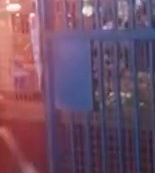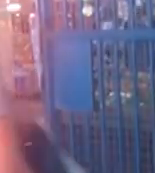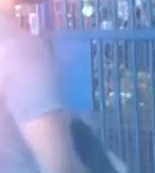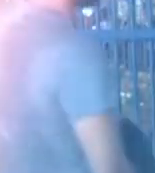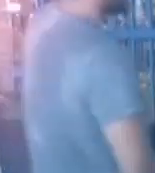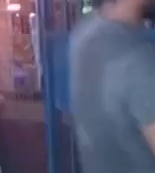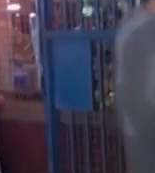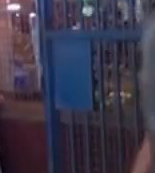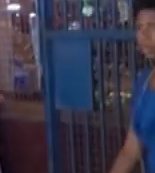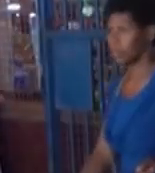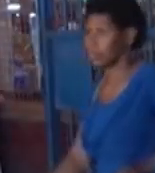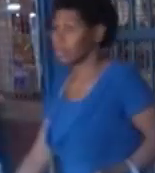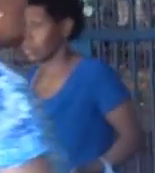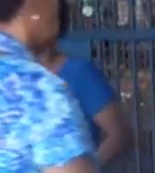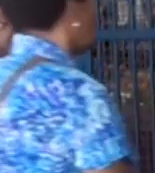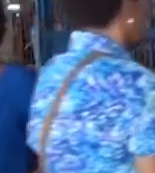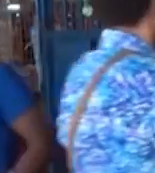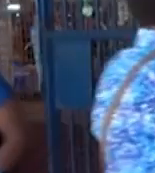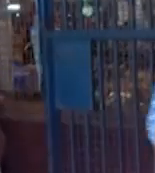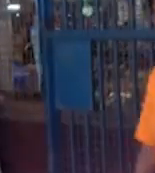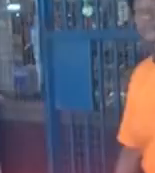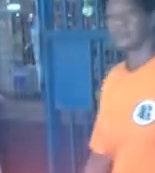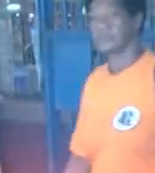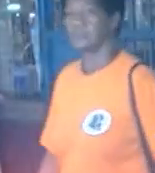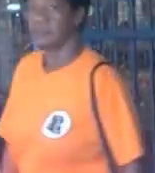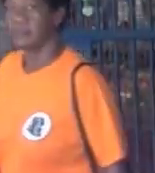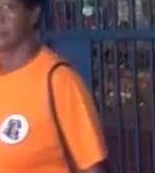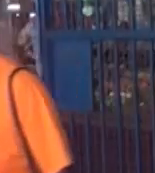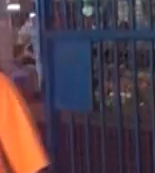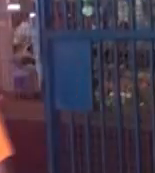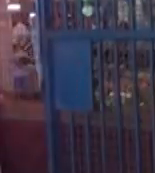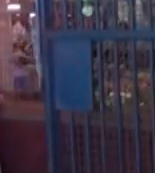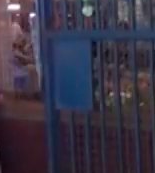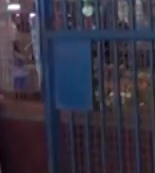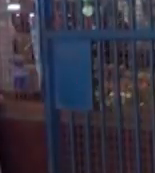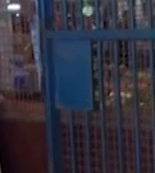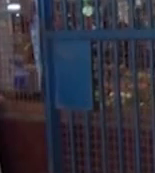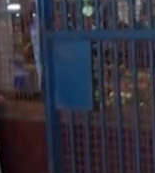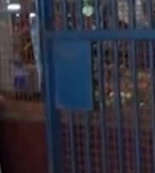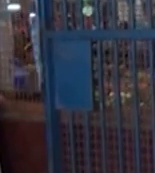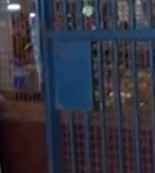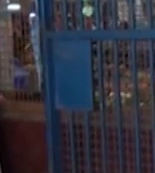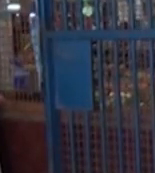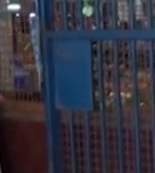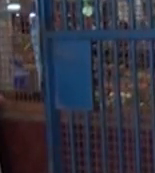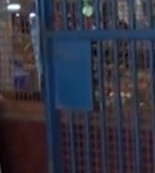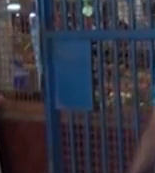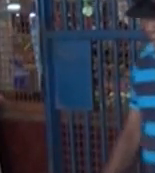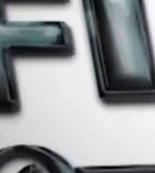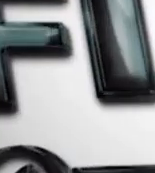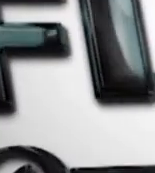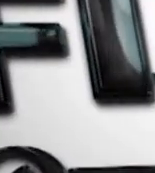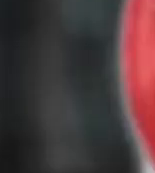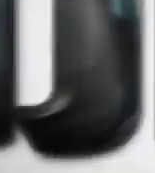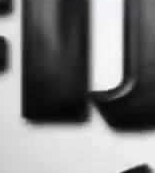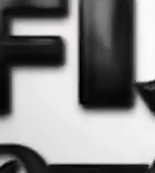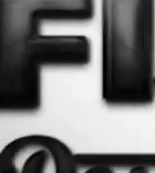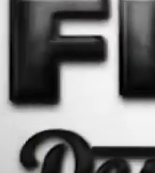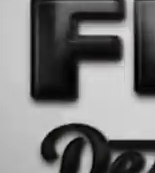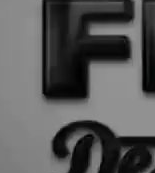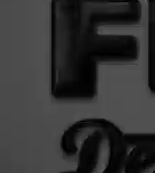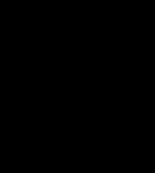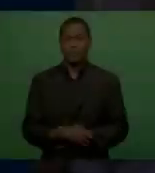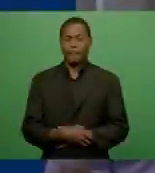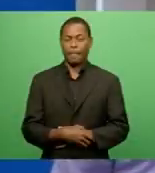कुमार स्वामी नायक है गोंगो लिबू लटोका रेडियो फीजी 2 में पुराना गाना लगे हमें बहुत अच्छा लगे रेडियो फीजी